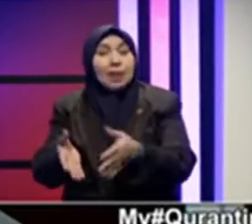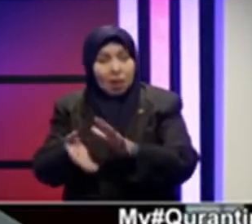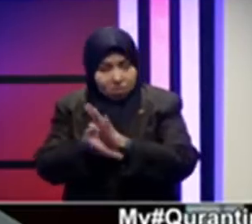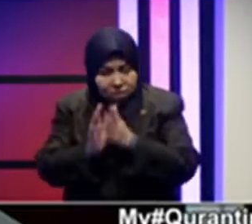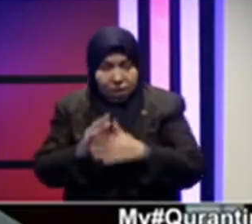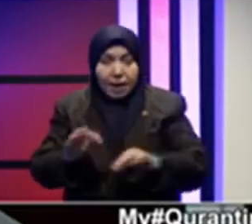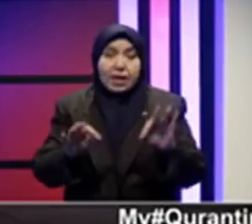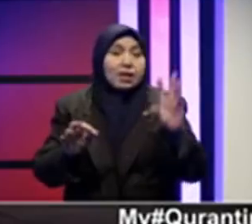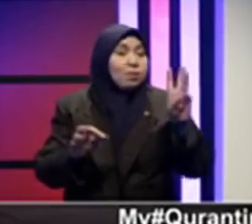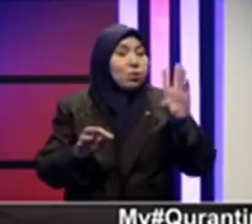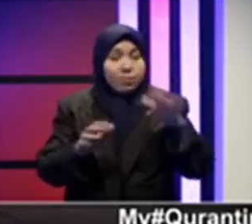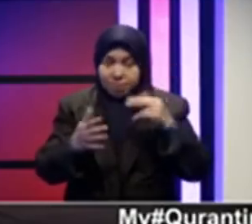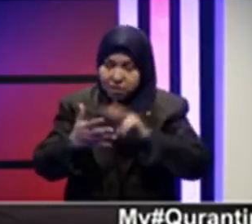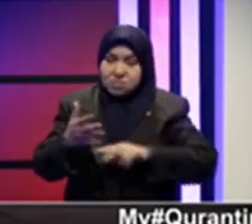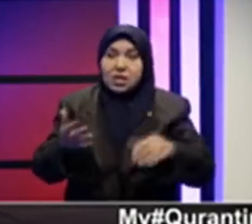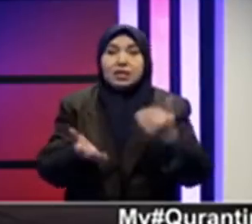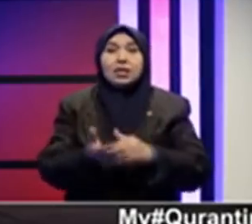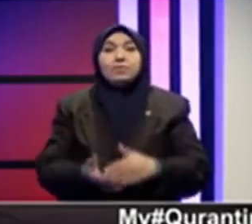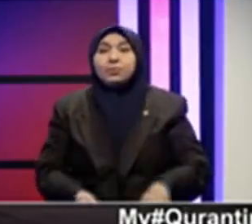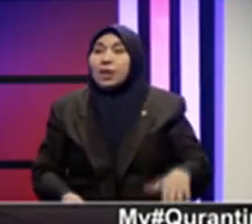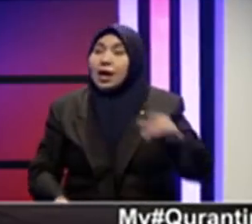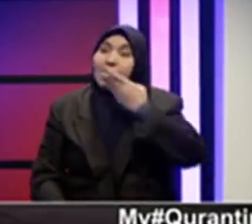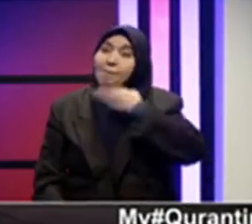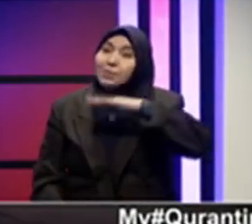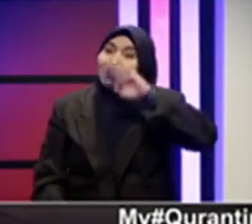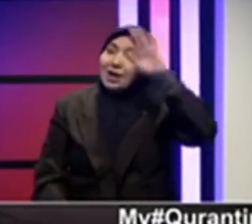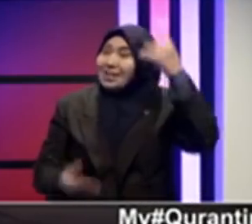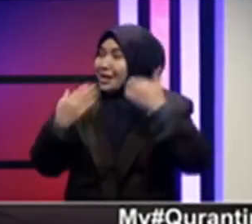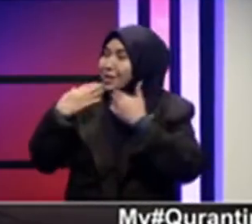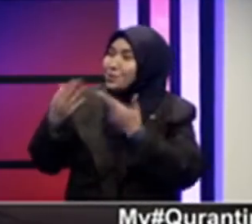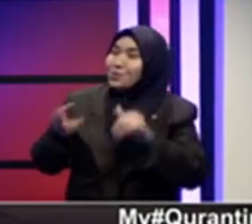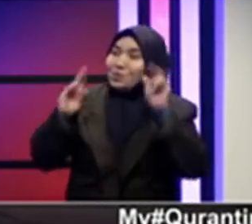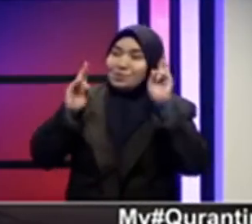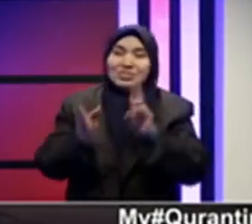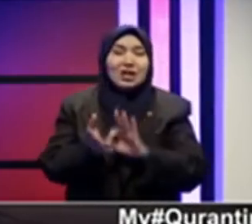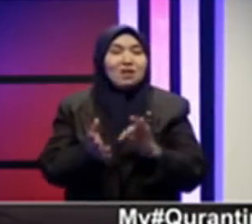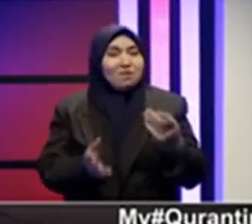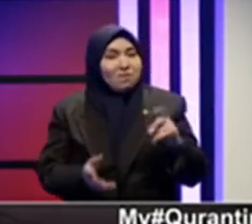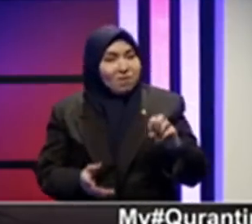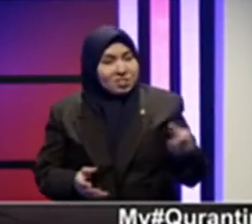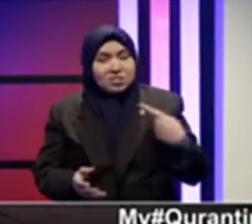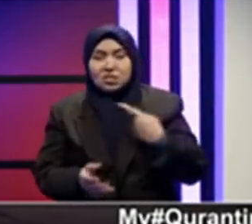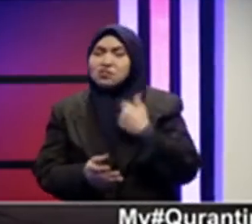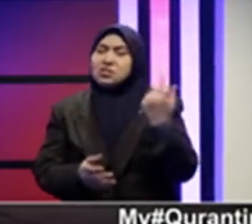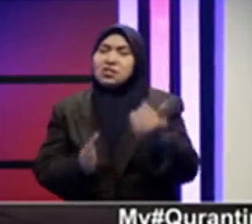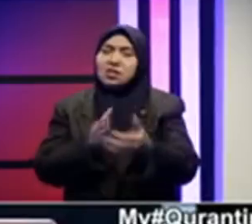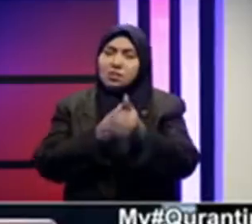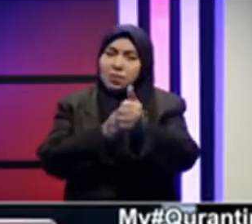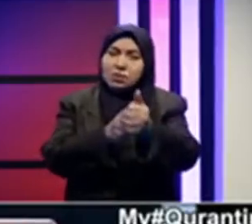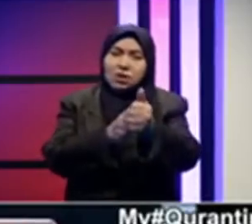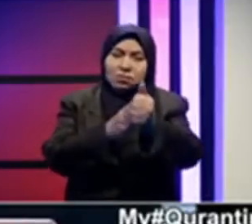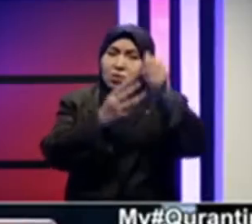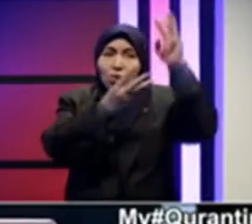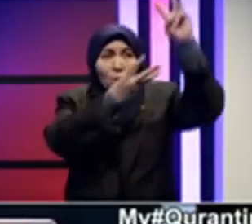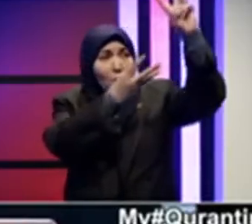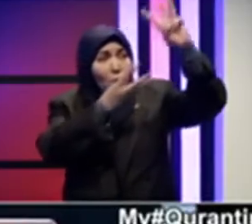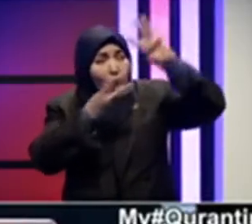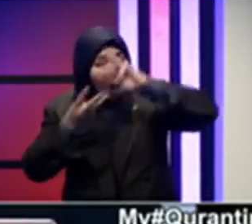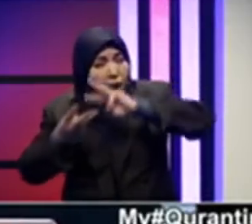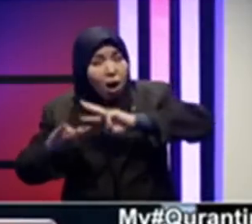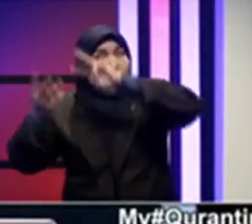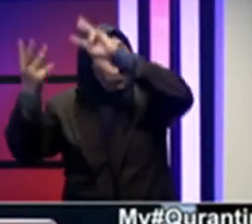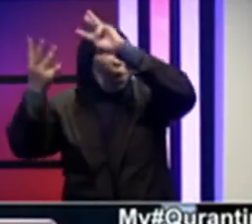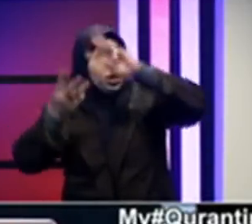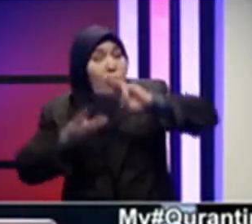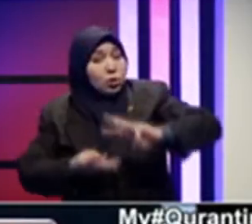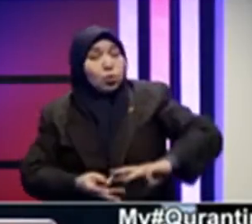kita baca sekali lagi. Baik, alhamdulillah, terima kasih Safas. Moga-moga kita sentiasa dibimbing oleh wahyu Ilahi, kita berpegang dengan